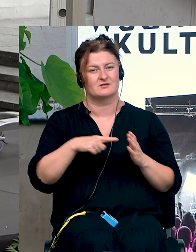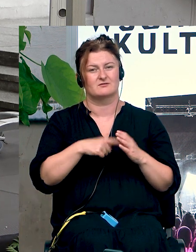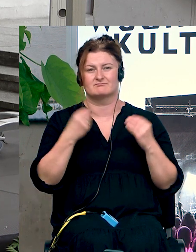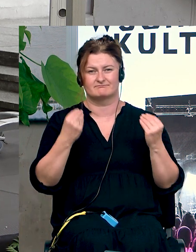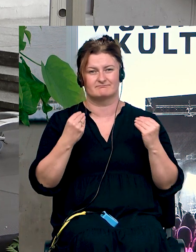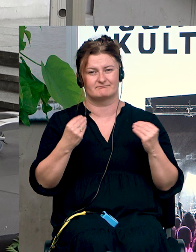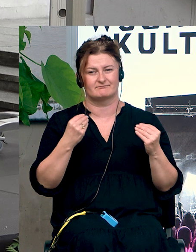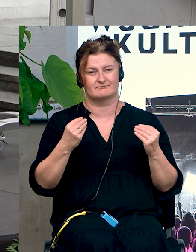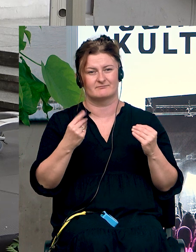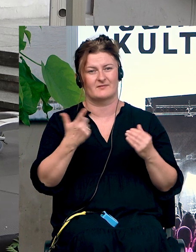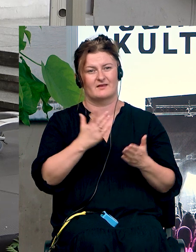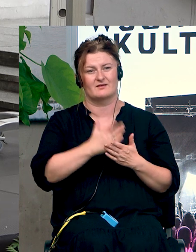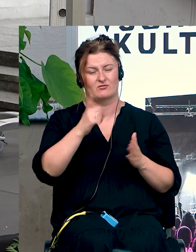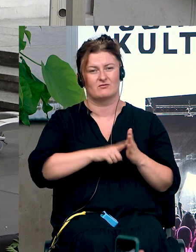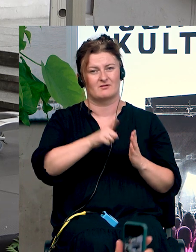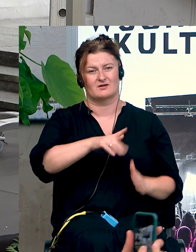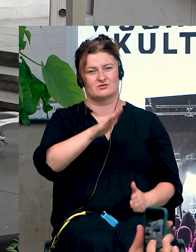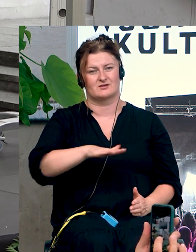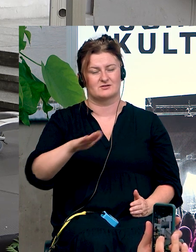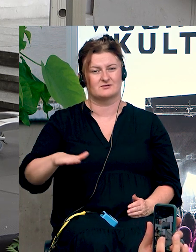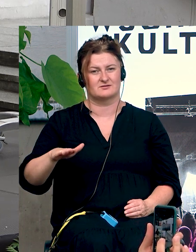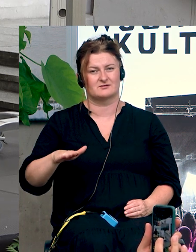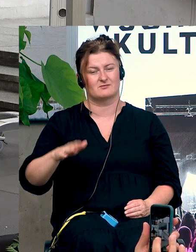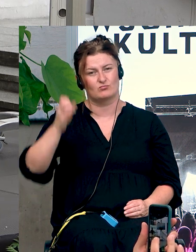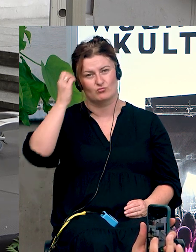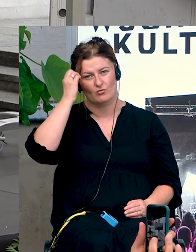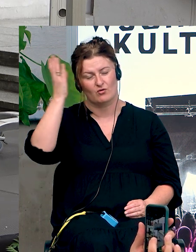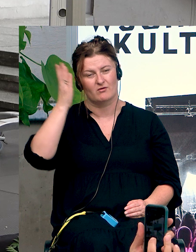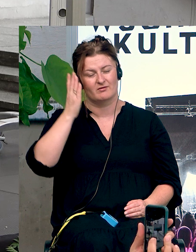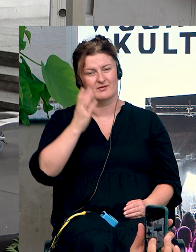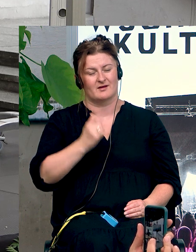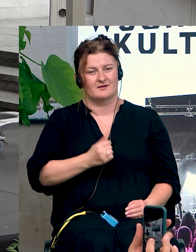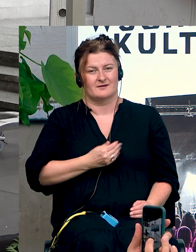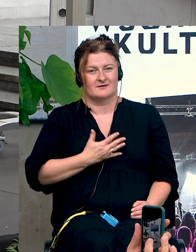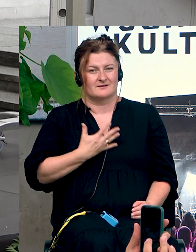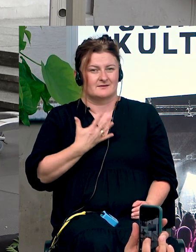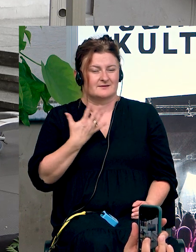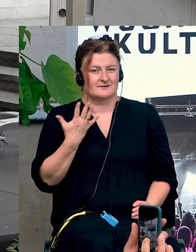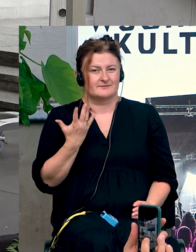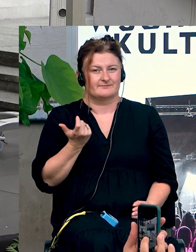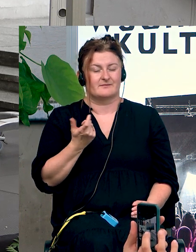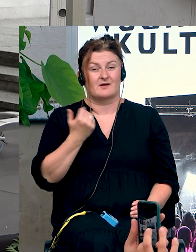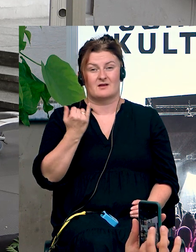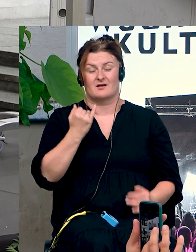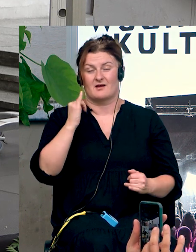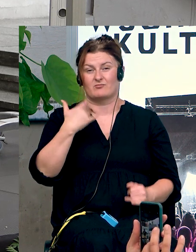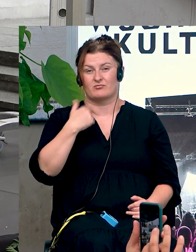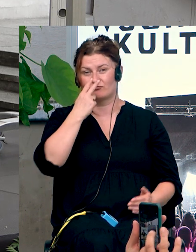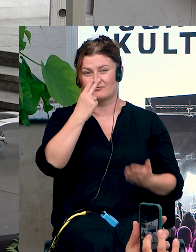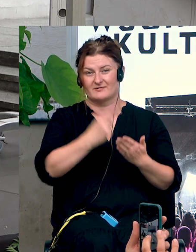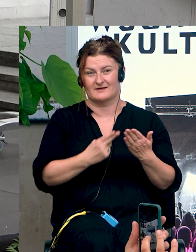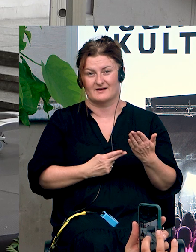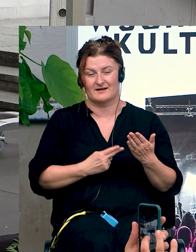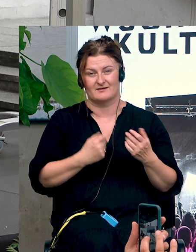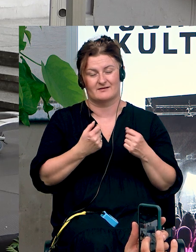świetna, nie tylko dla dzieci. Mądra i wzruszająca. Kiedy ją czytałem, przełknąłem